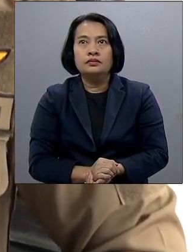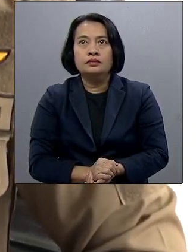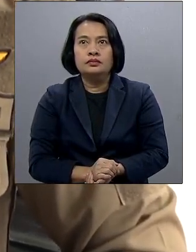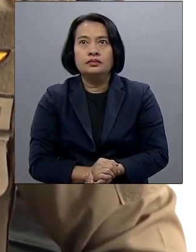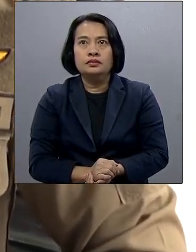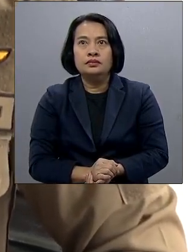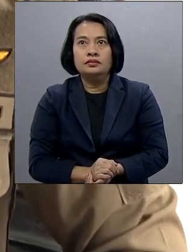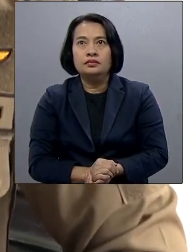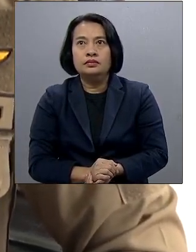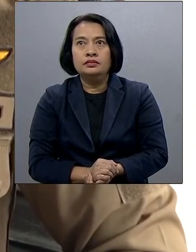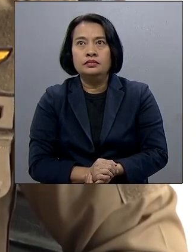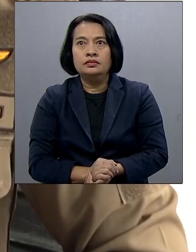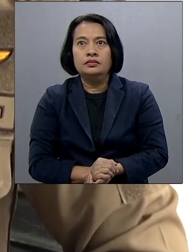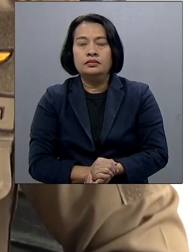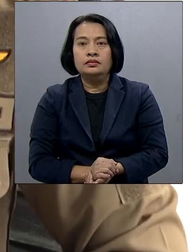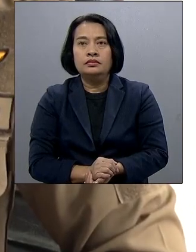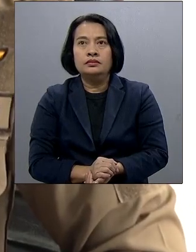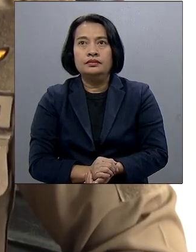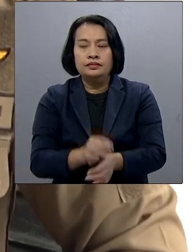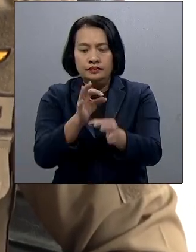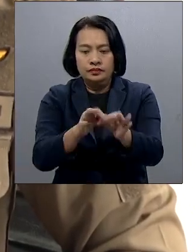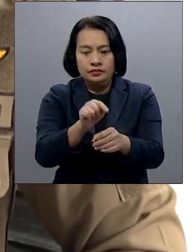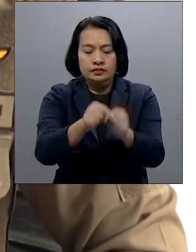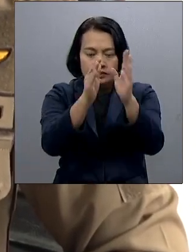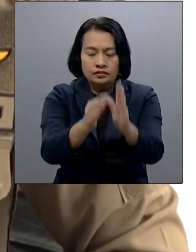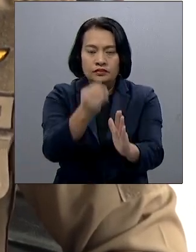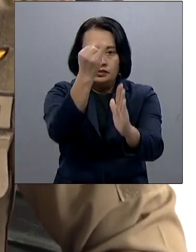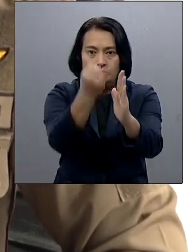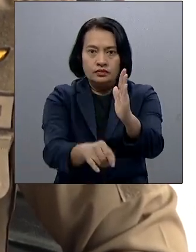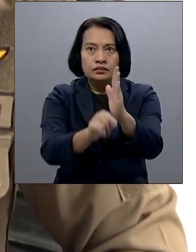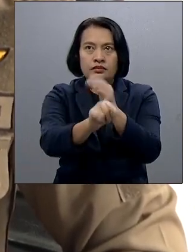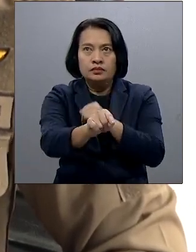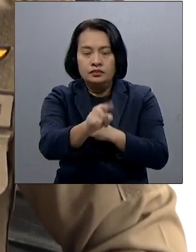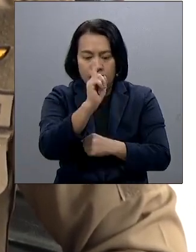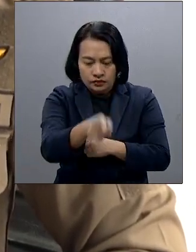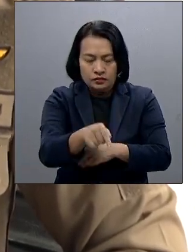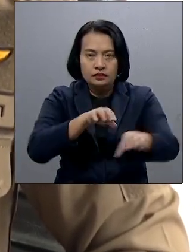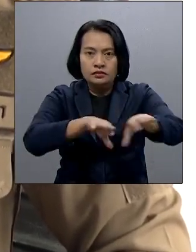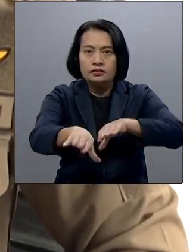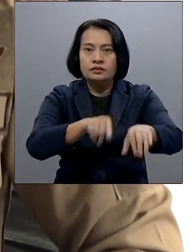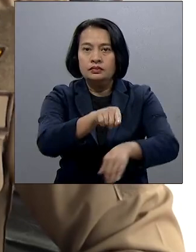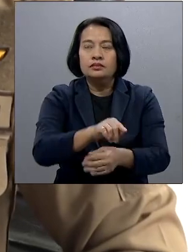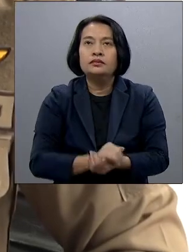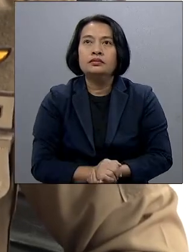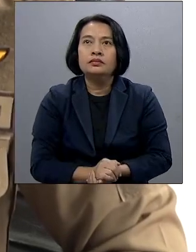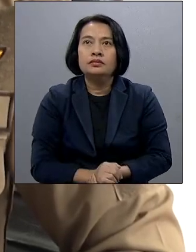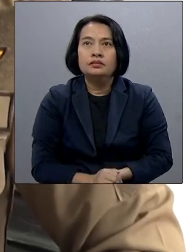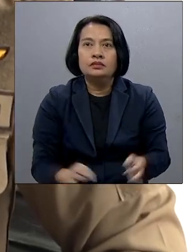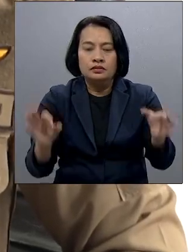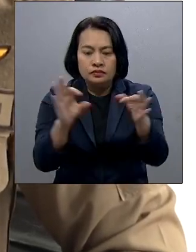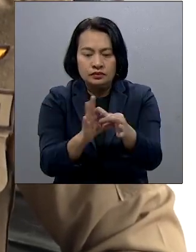ที่เป็นเขาเรียกว่าเป็นผู้ต้องหาแถวแรกก่อนนะที่เราต้องดำเนินการนะส่วนจะเกี่ยวข้องหรือไม่เกี่ยวข้องก็เ